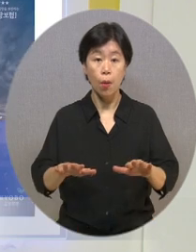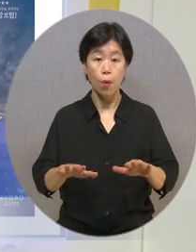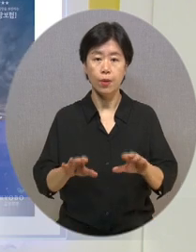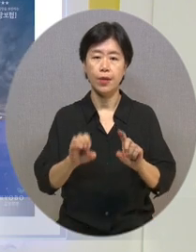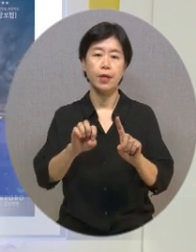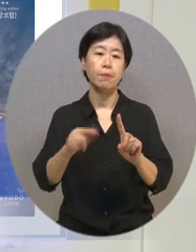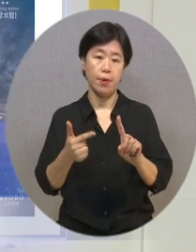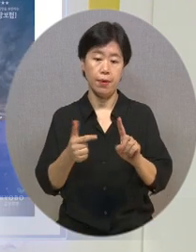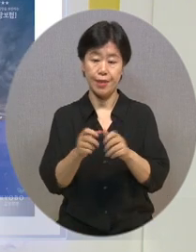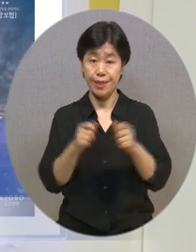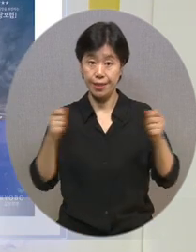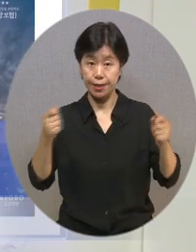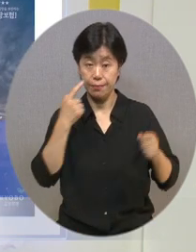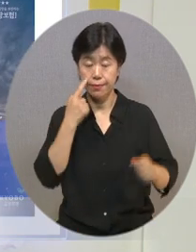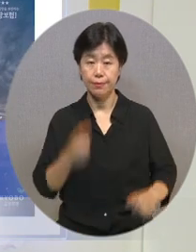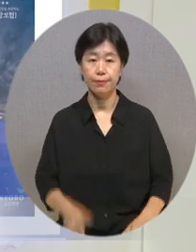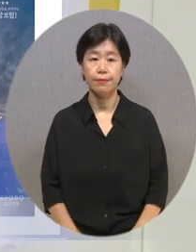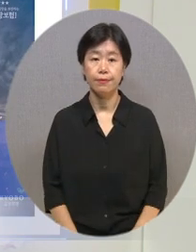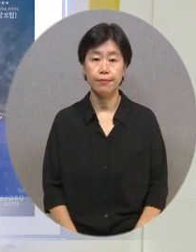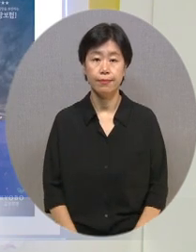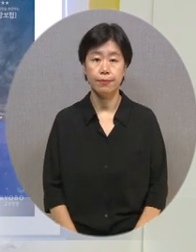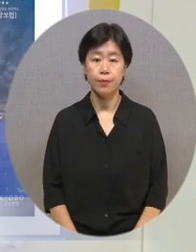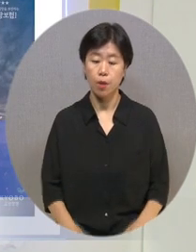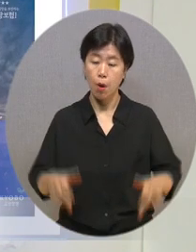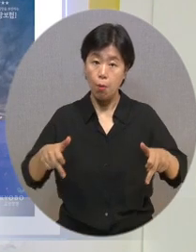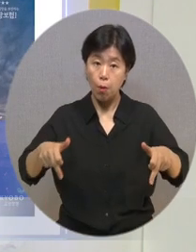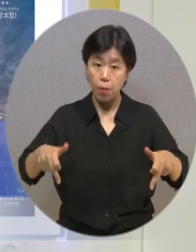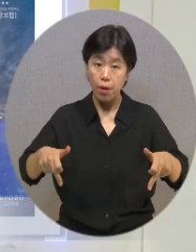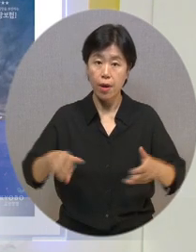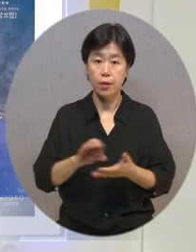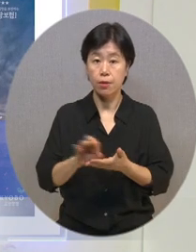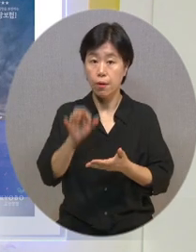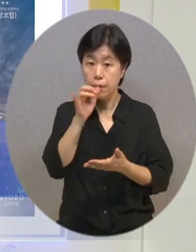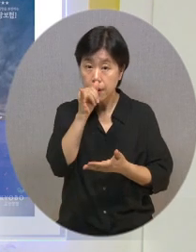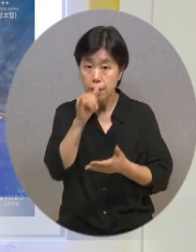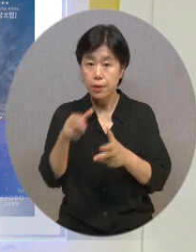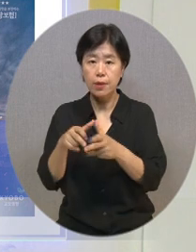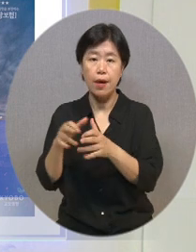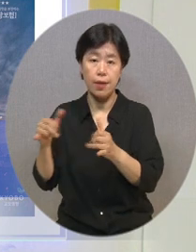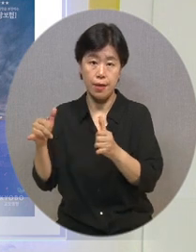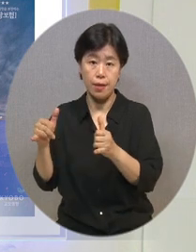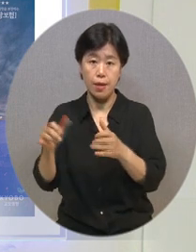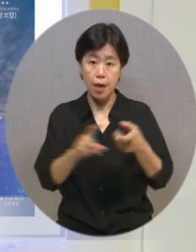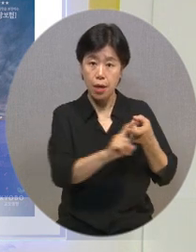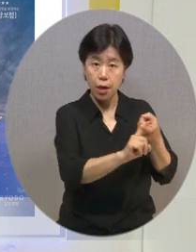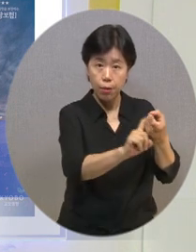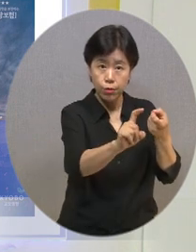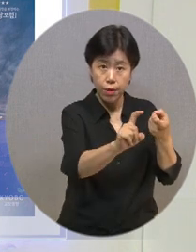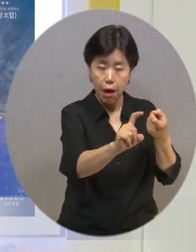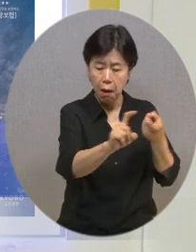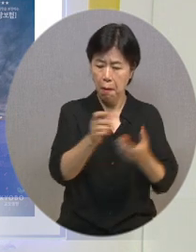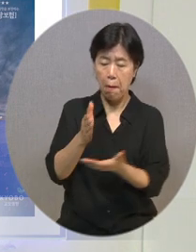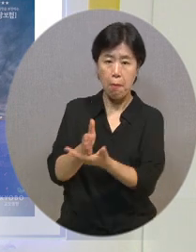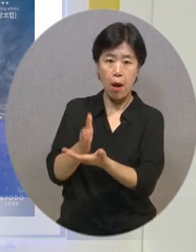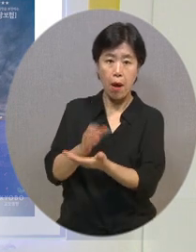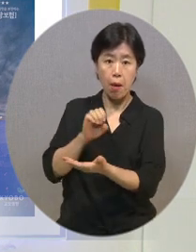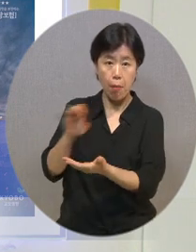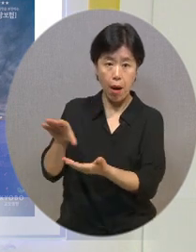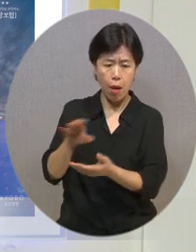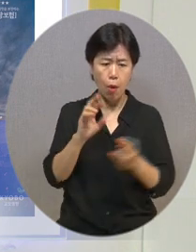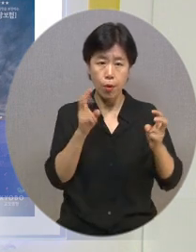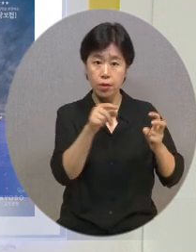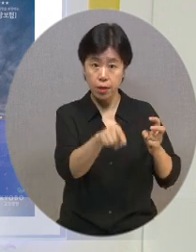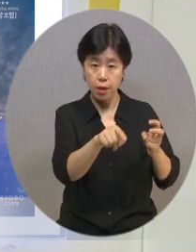신문 1면으로 가보겠습니다 목발을 사용하는 장애인의 케이블카 탑승을 제안한 업체에 대해 국가